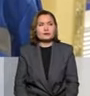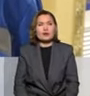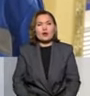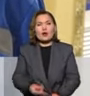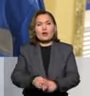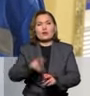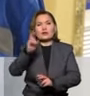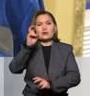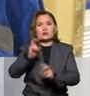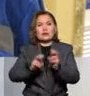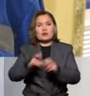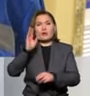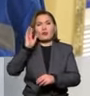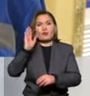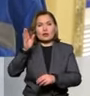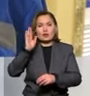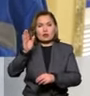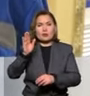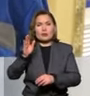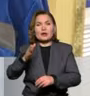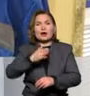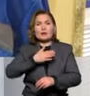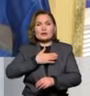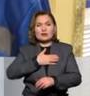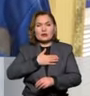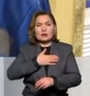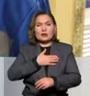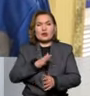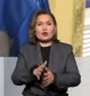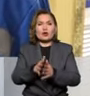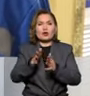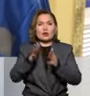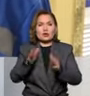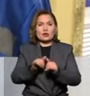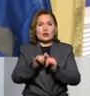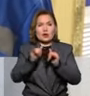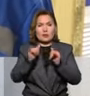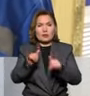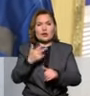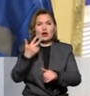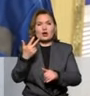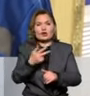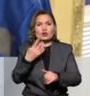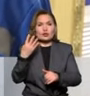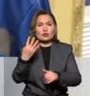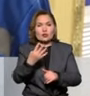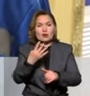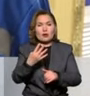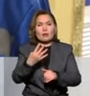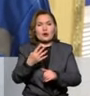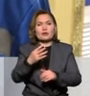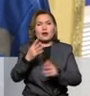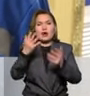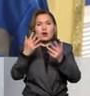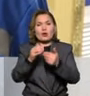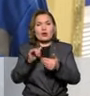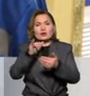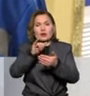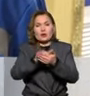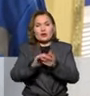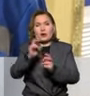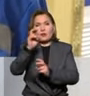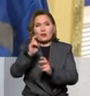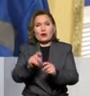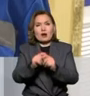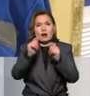Станциямыздың болашағы ол біздің жаңаға кеңейтілуімен 3-4 блоктың қондырғыларды орнатуға